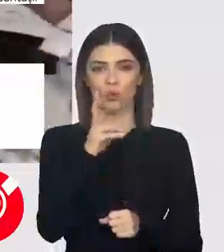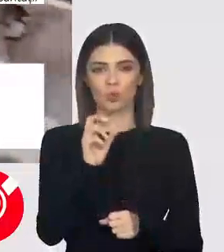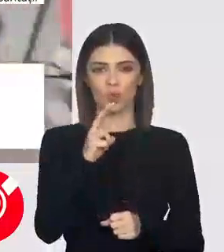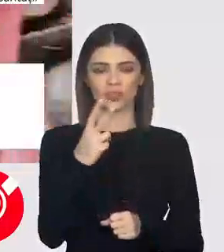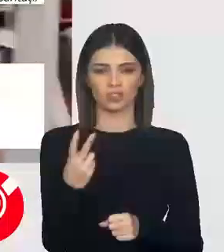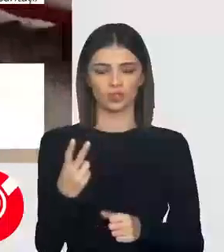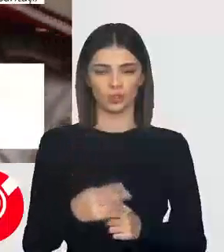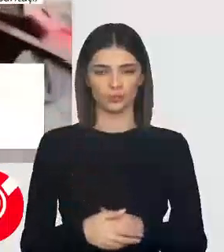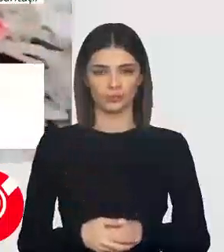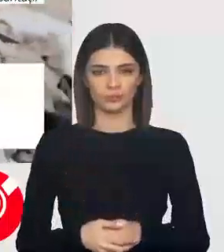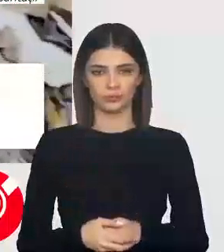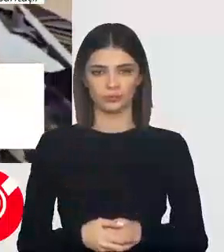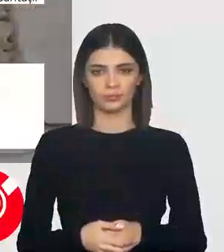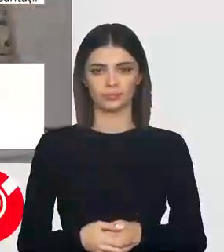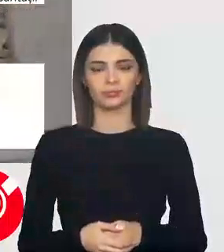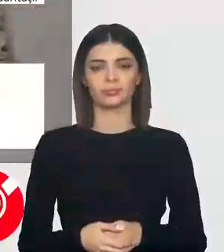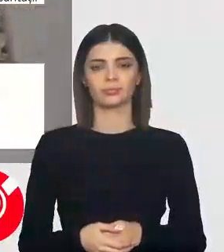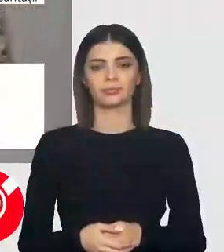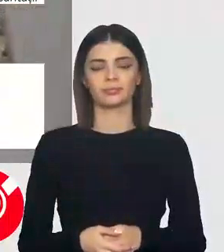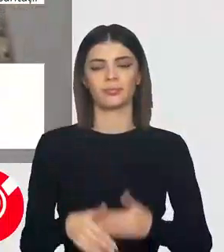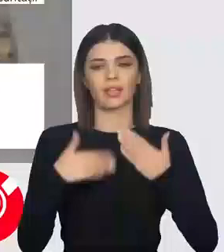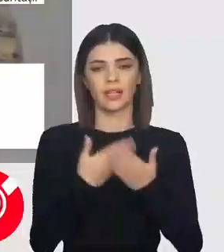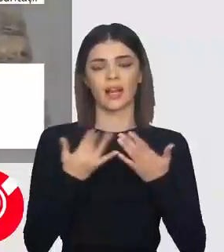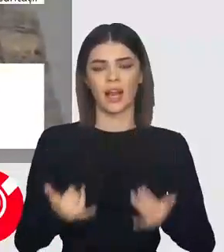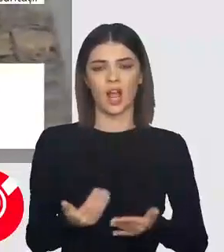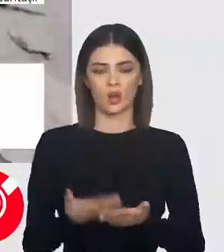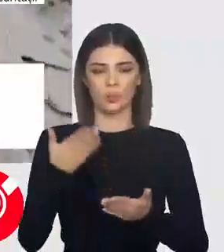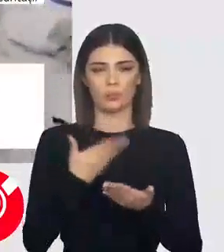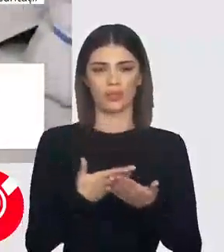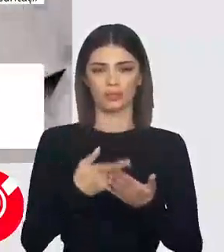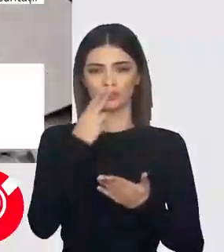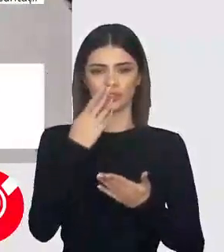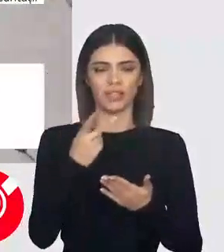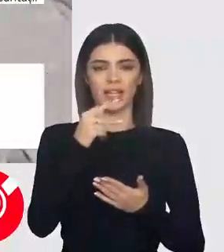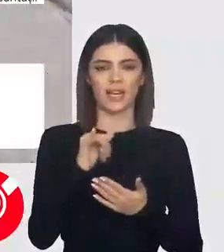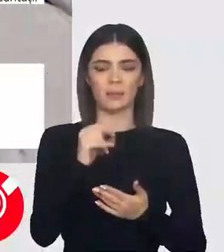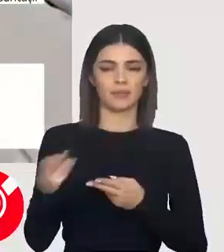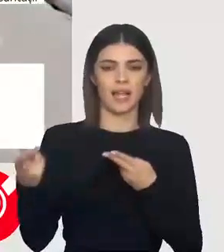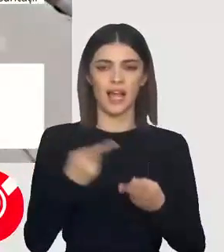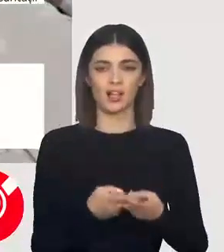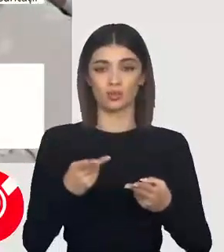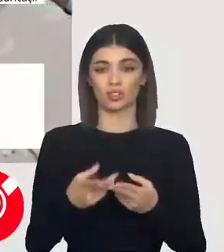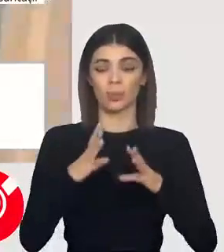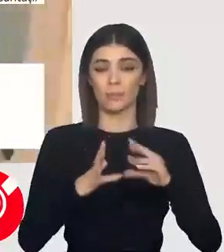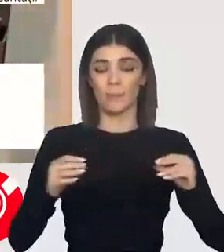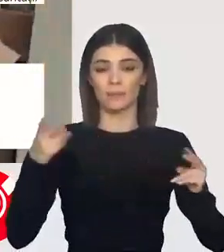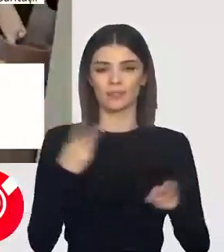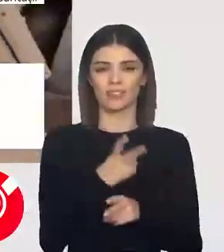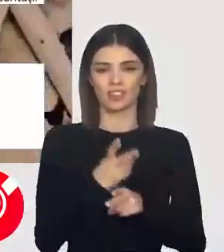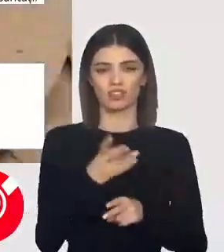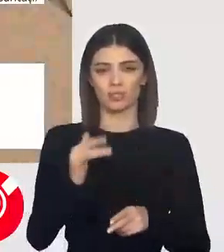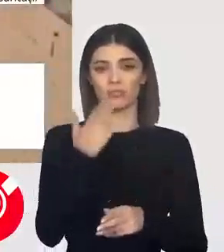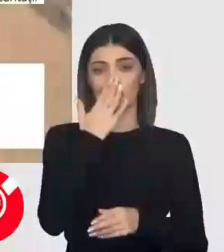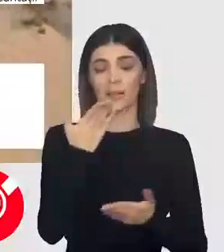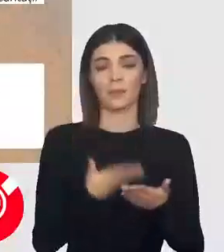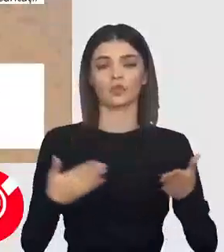2022. Acordarea acestei decorații reprezintă astfel o modalitate a Kremlinului de a atrage de partea sa chiar și criticii invaziei pentru a-i